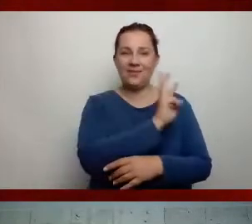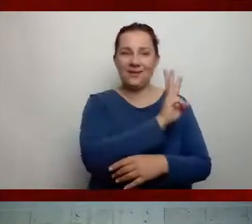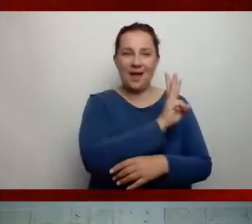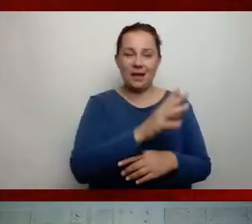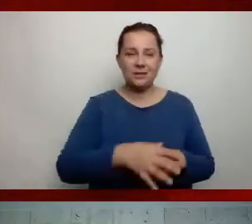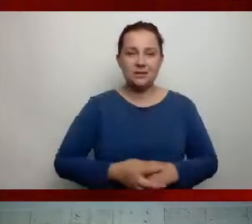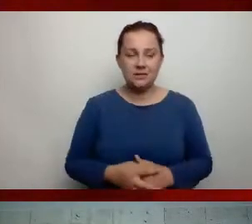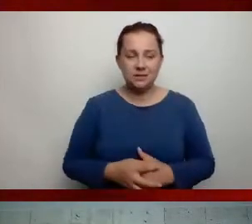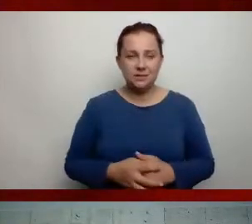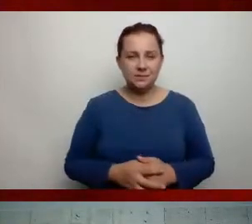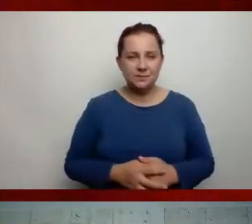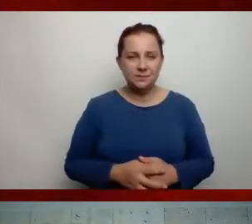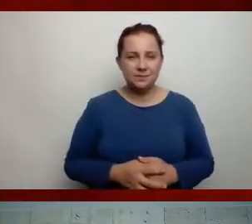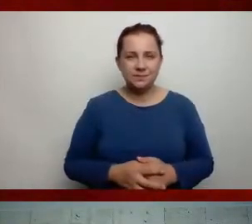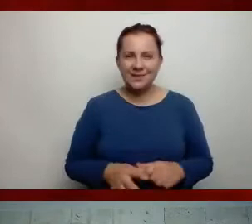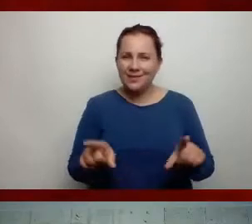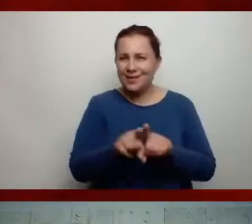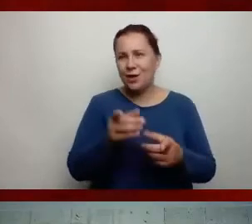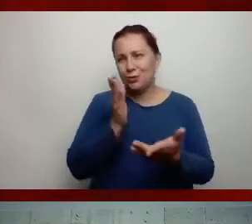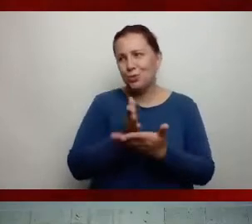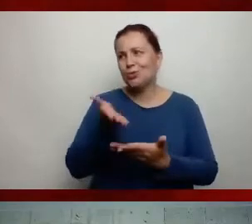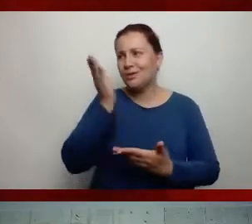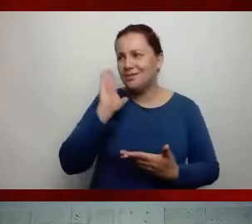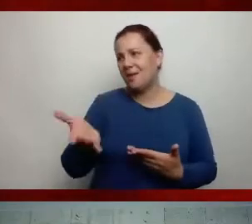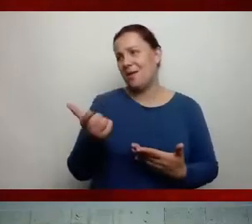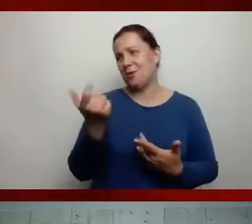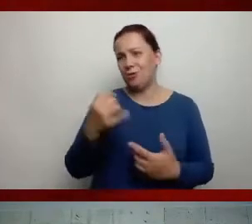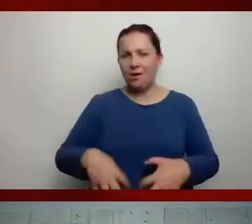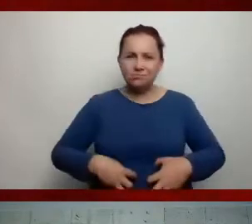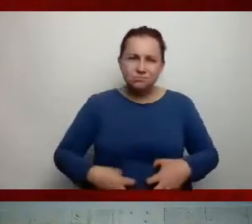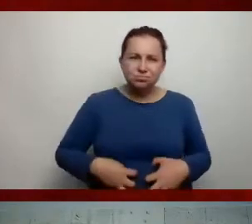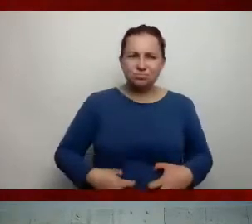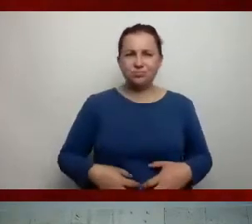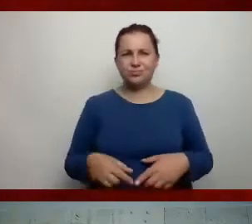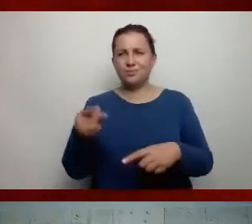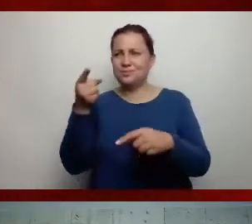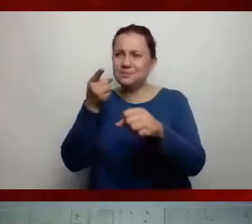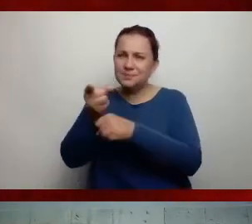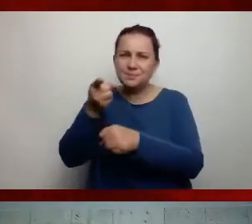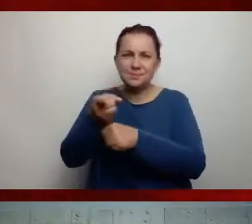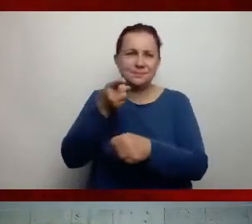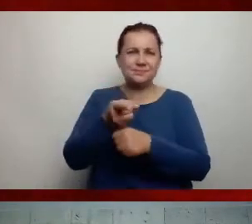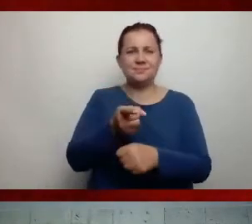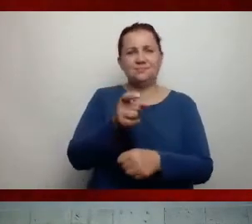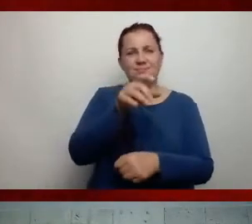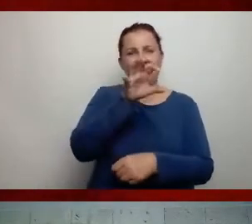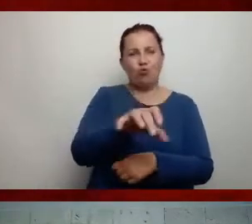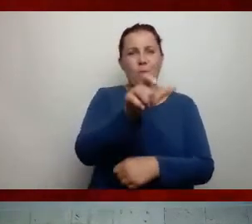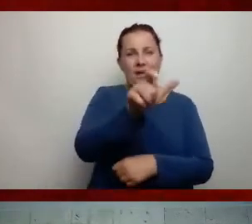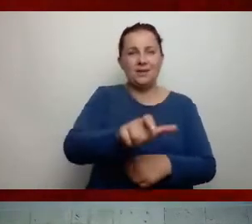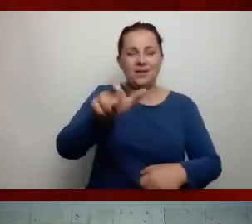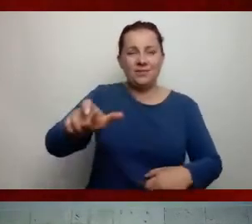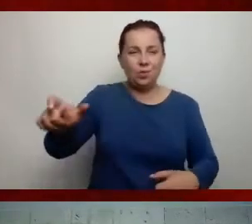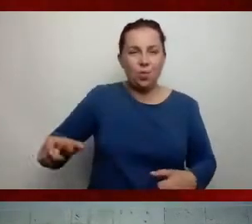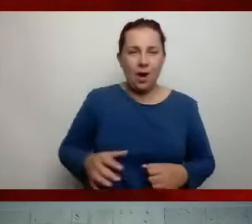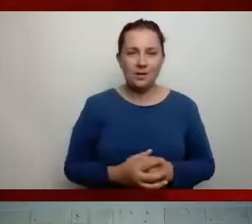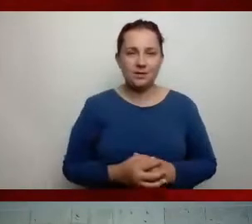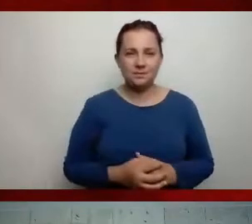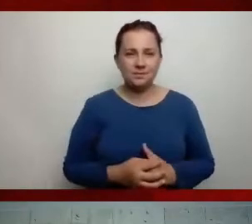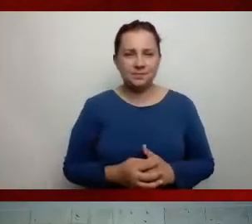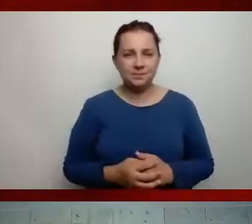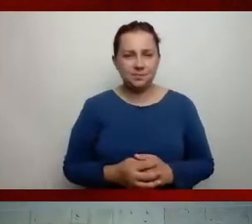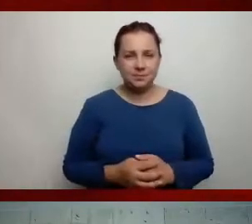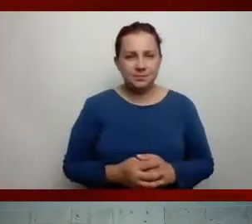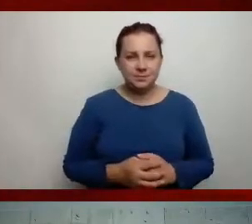wpół szyderczą, ironiczną manifestacją indywidualizmu samego twórcy, który jest